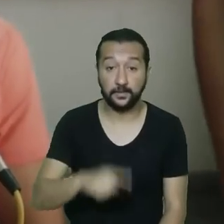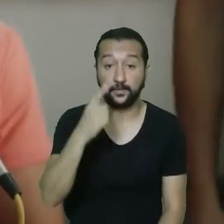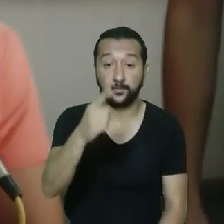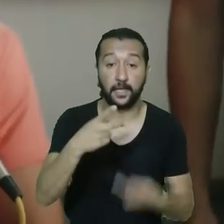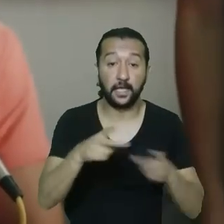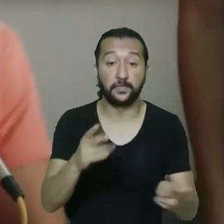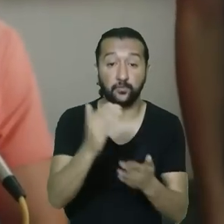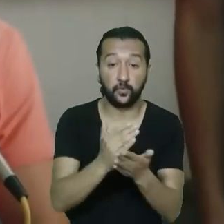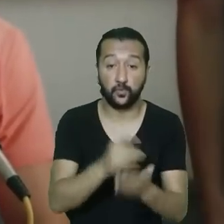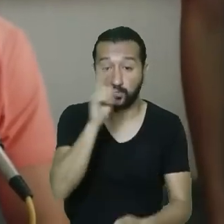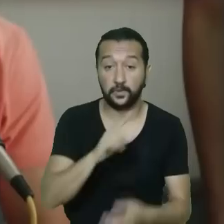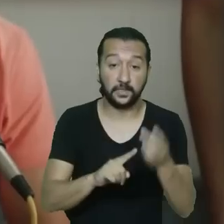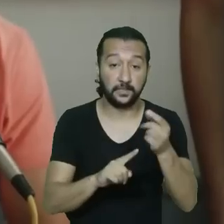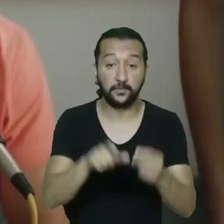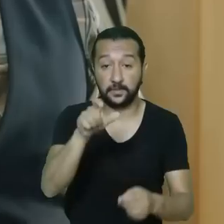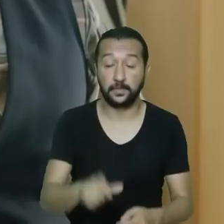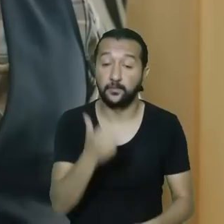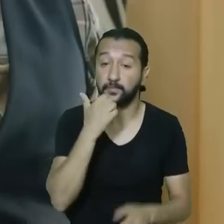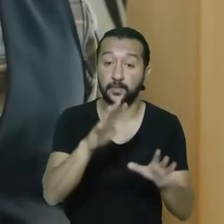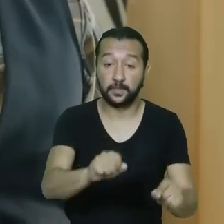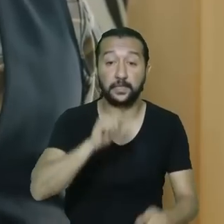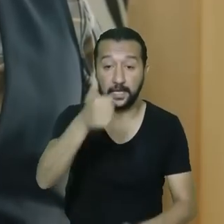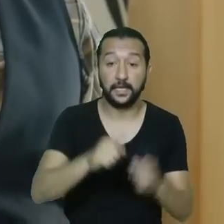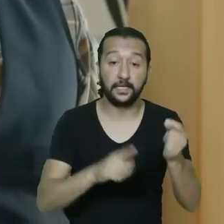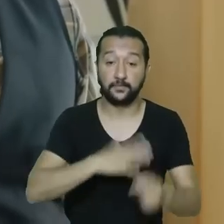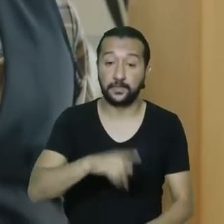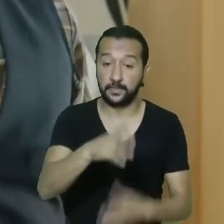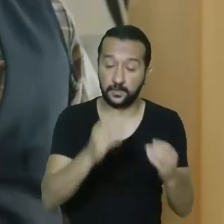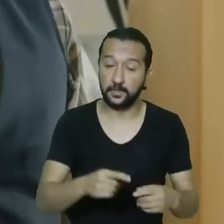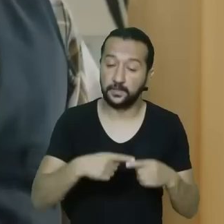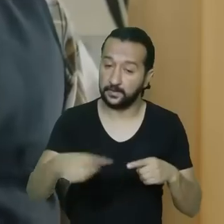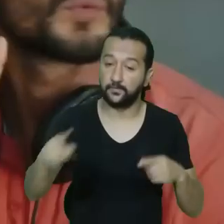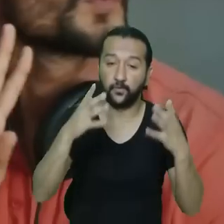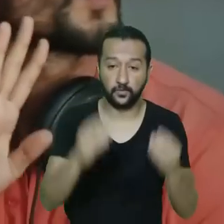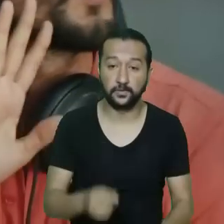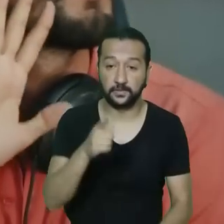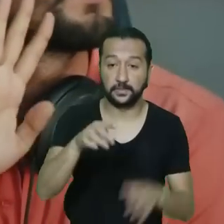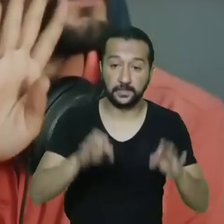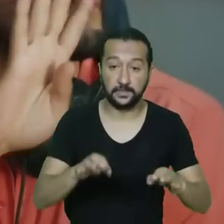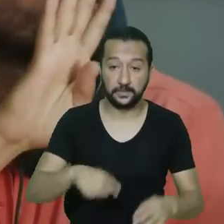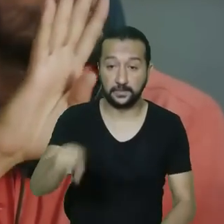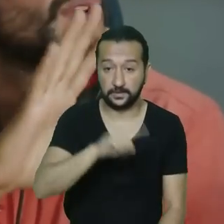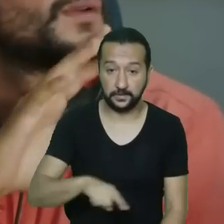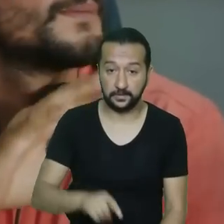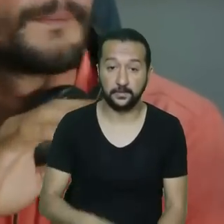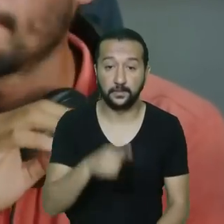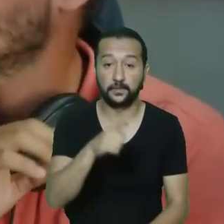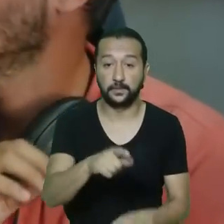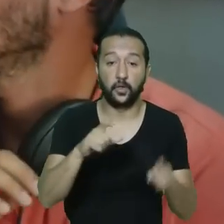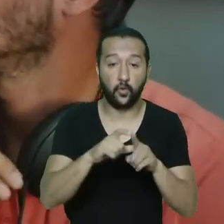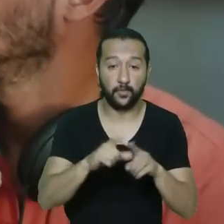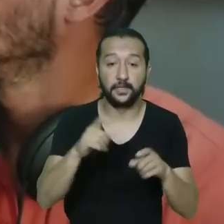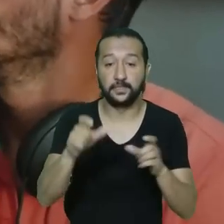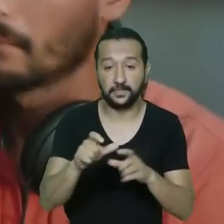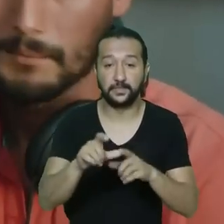bir açılıştan ötürü İsmail'e el koyuyoruz. Yarın İsmail istekleri kaldığı yerden çalacak. Şimdi sizlere Dombili